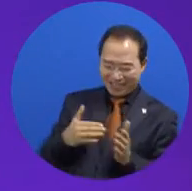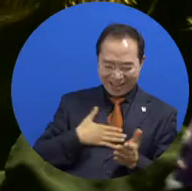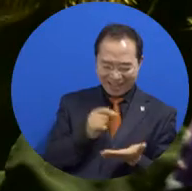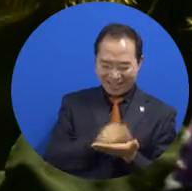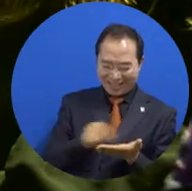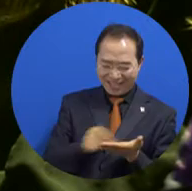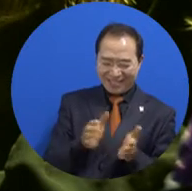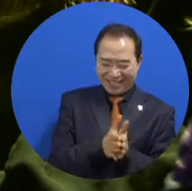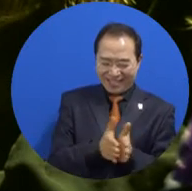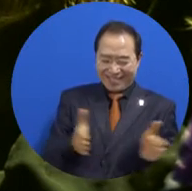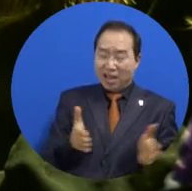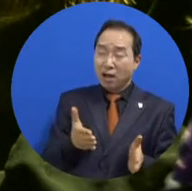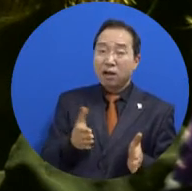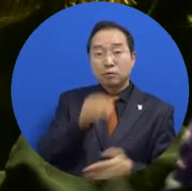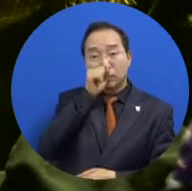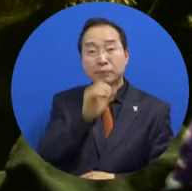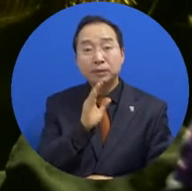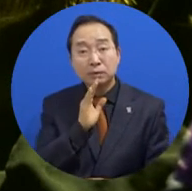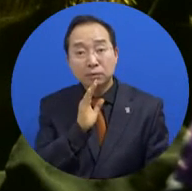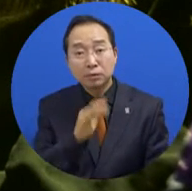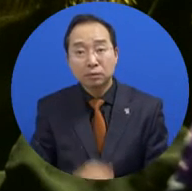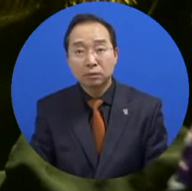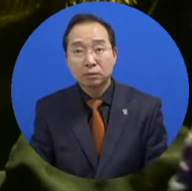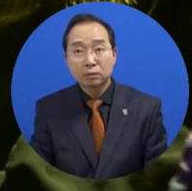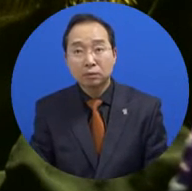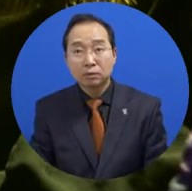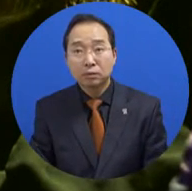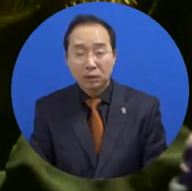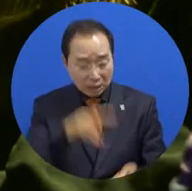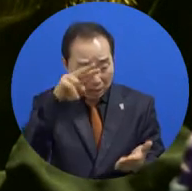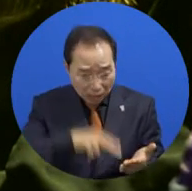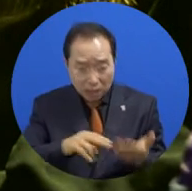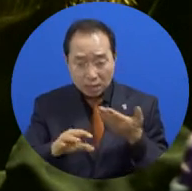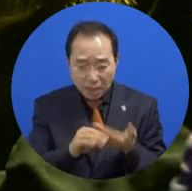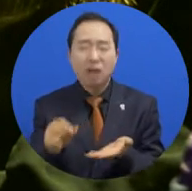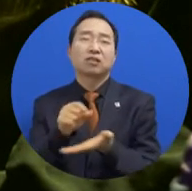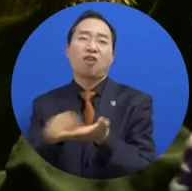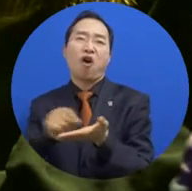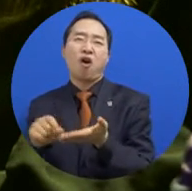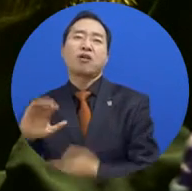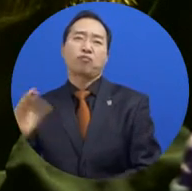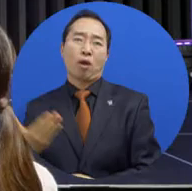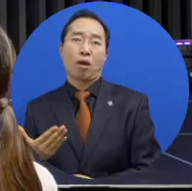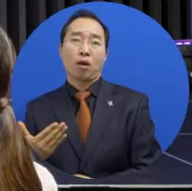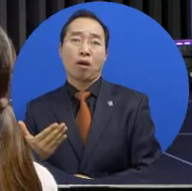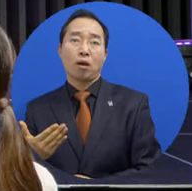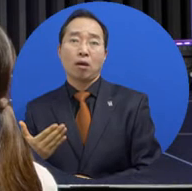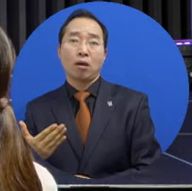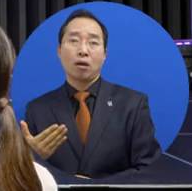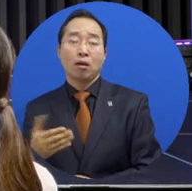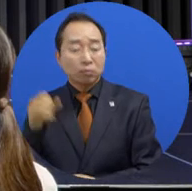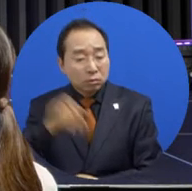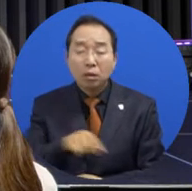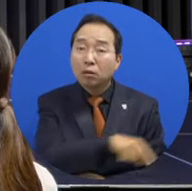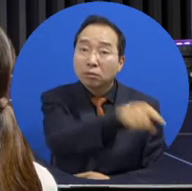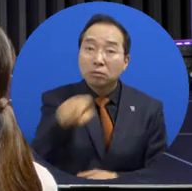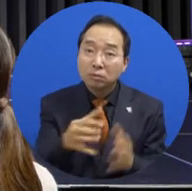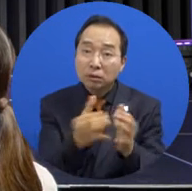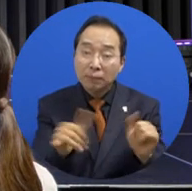됩니다. 그게 맞지 않나요? 읽으면 써야 되는데 야 전제가 그냥 읽고